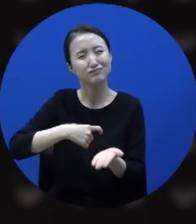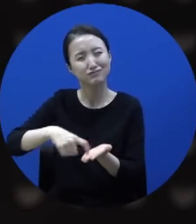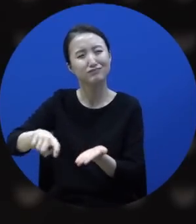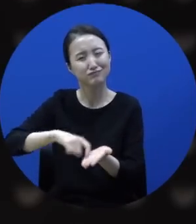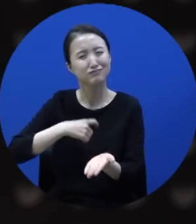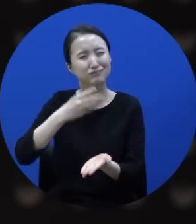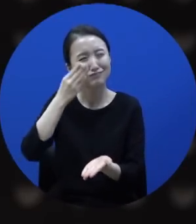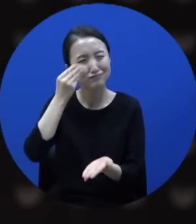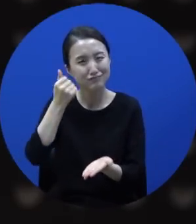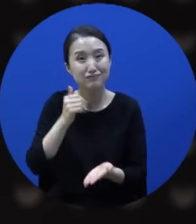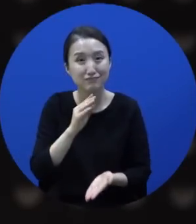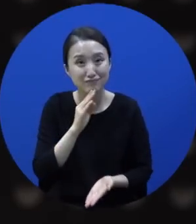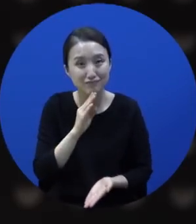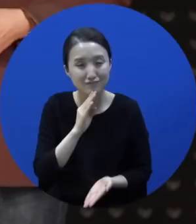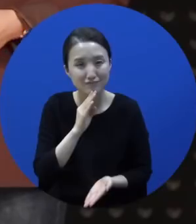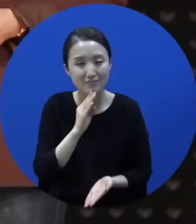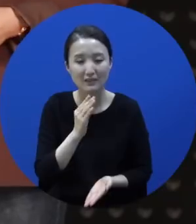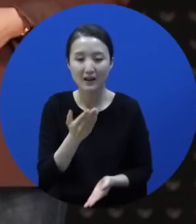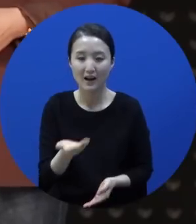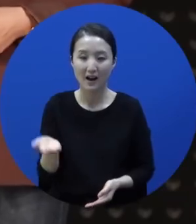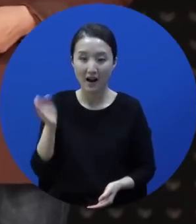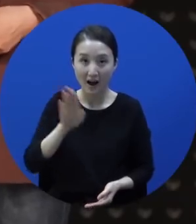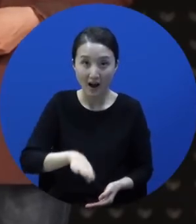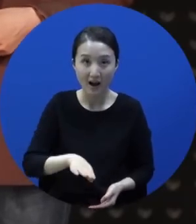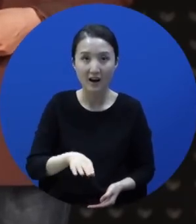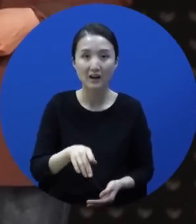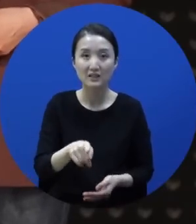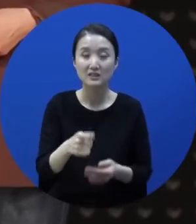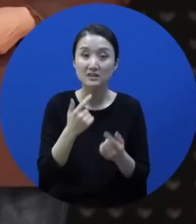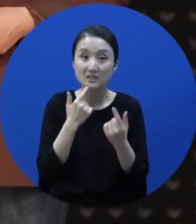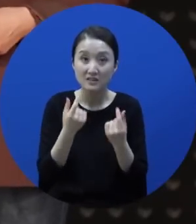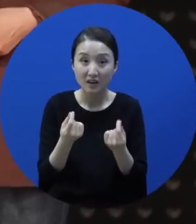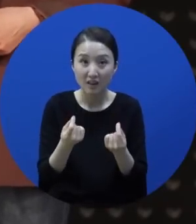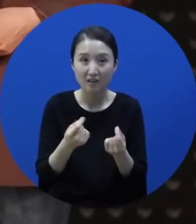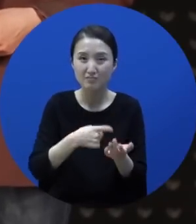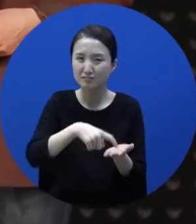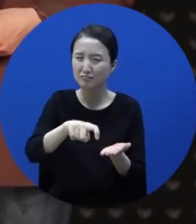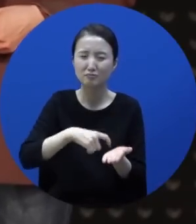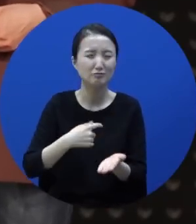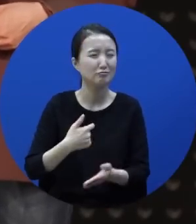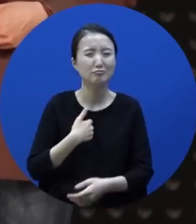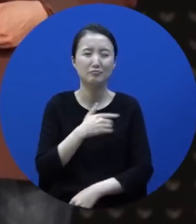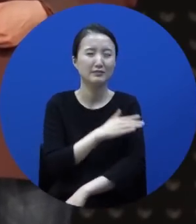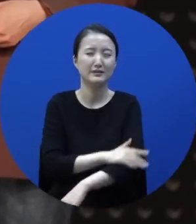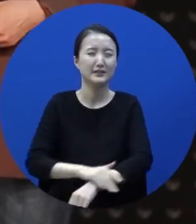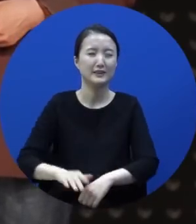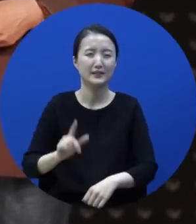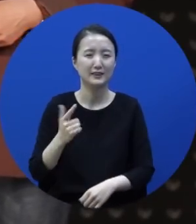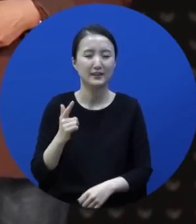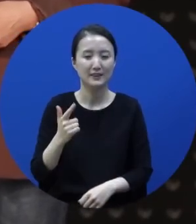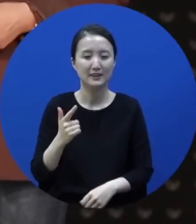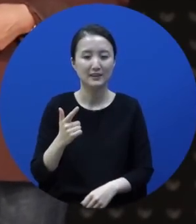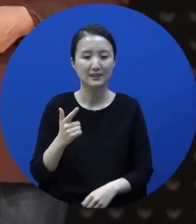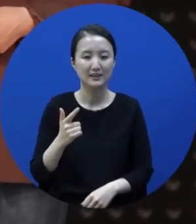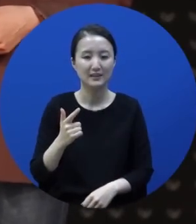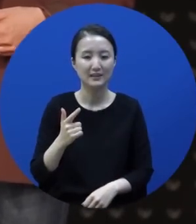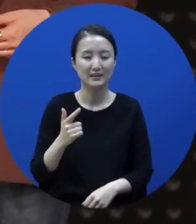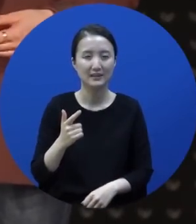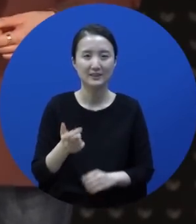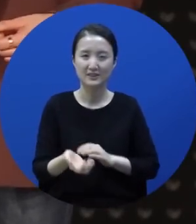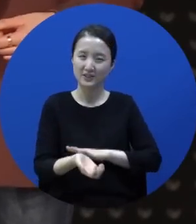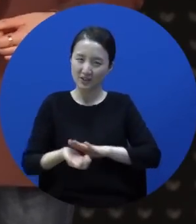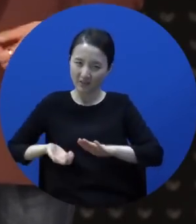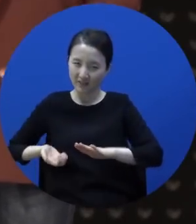누구나 축하를 해주기 때문에. 저는 어떻게 하냐면 그런 날 축하를 하는 거는 안 해요. 그럼 어떻게